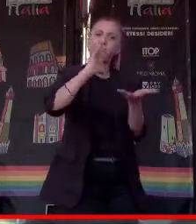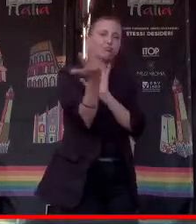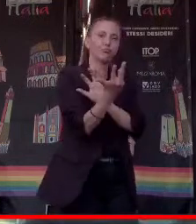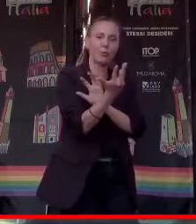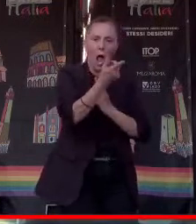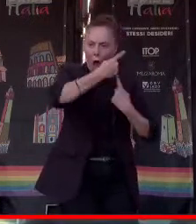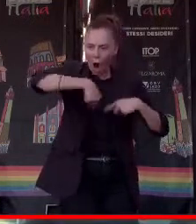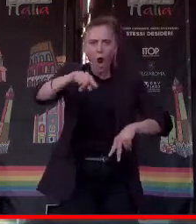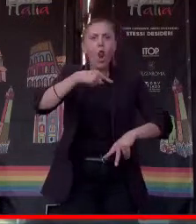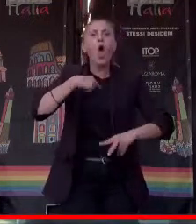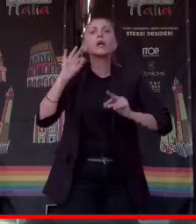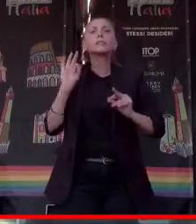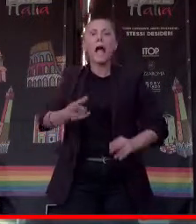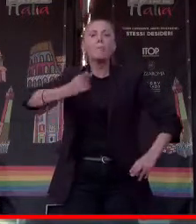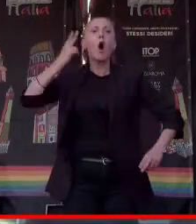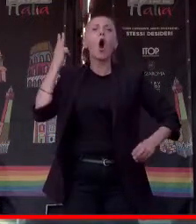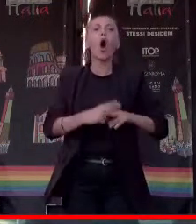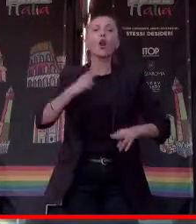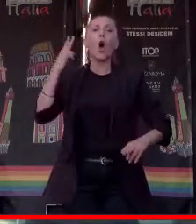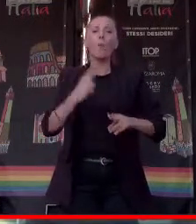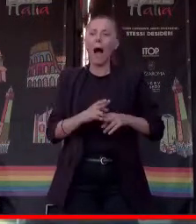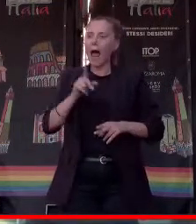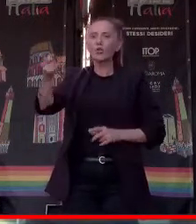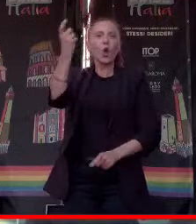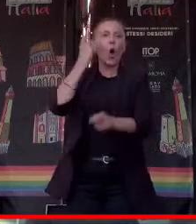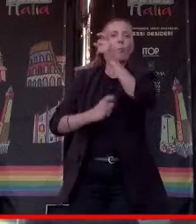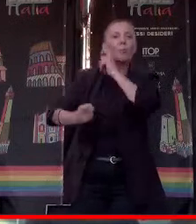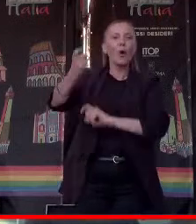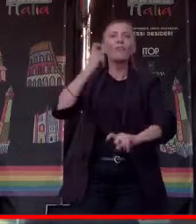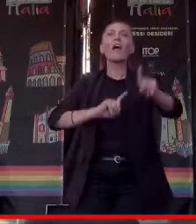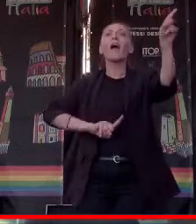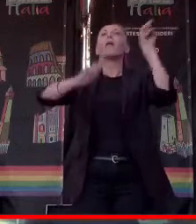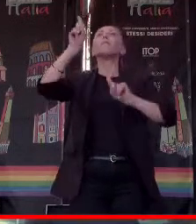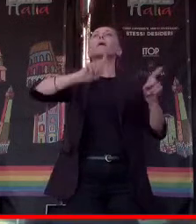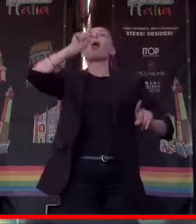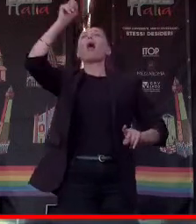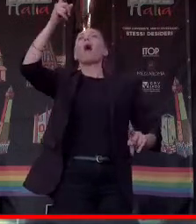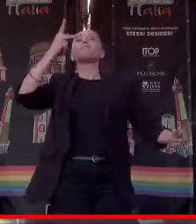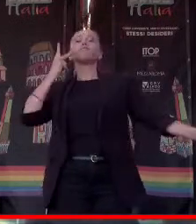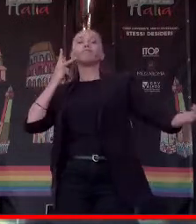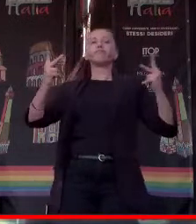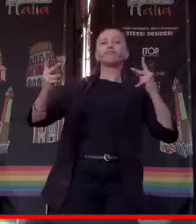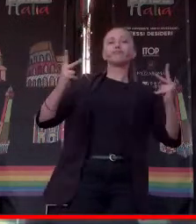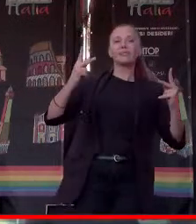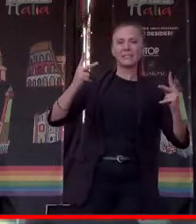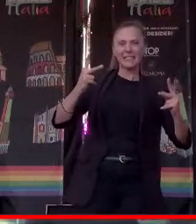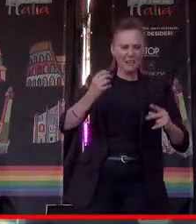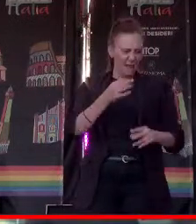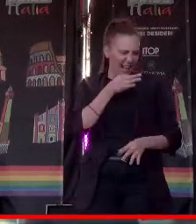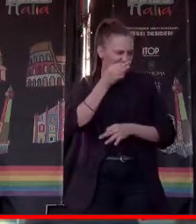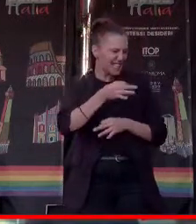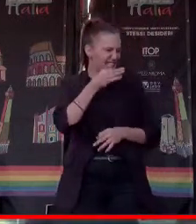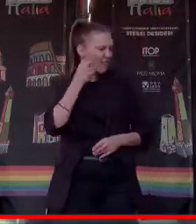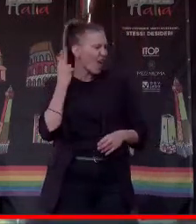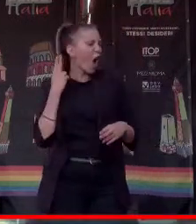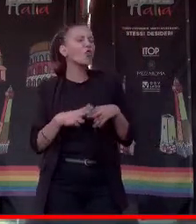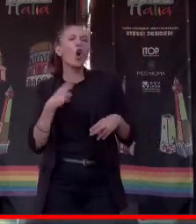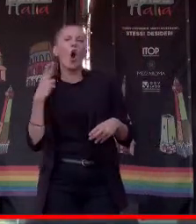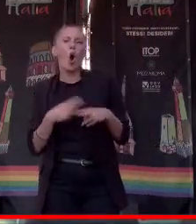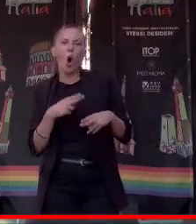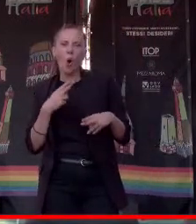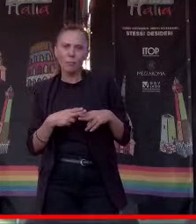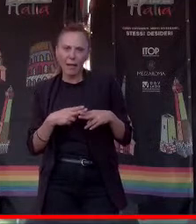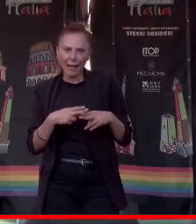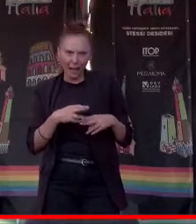Siamo romani, Andrei. Te vieni da Milano, perché callo, lo sappiamo. Ma che vuol dire romani? Che vuol dire romani sta cosa qua? Che